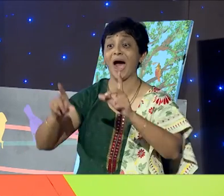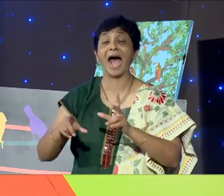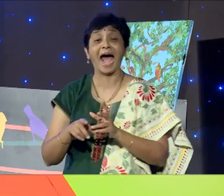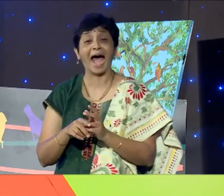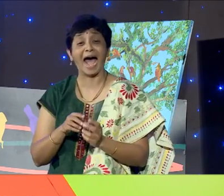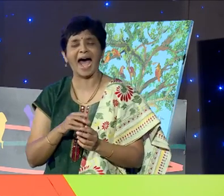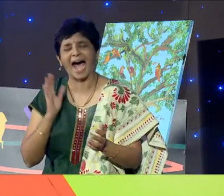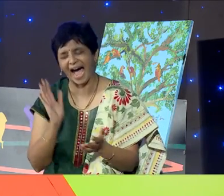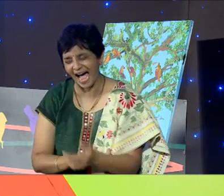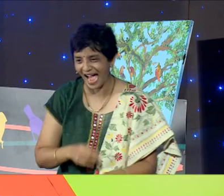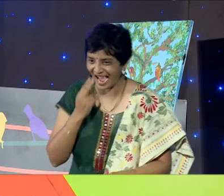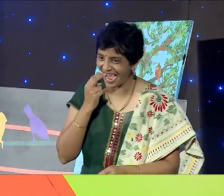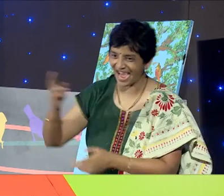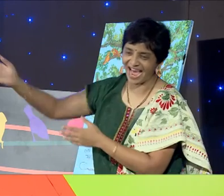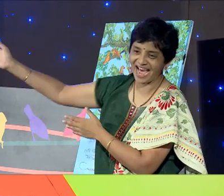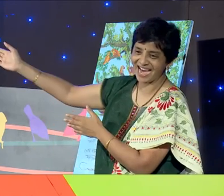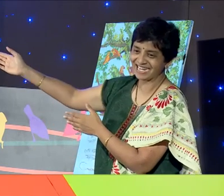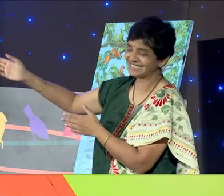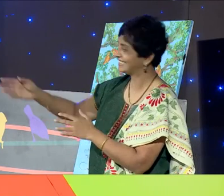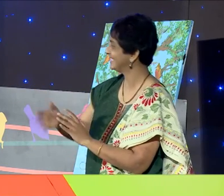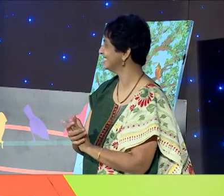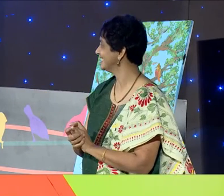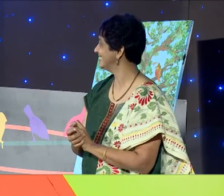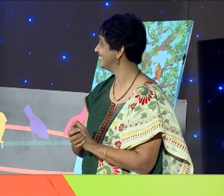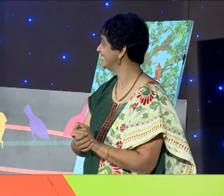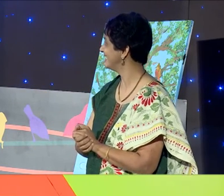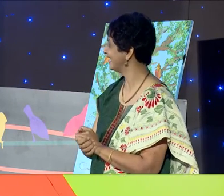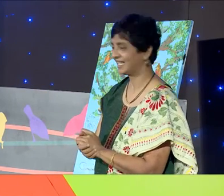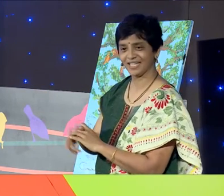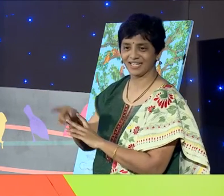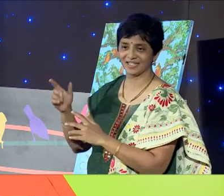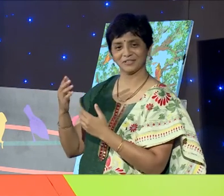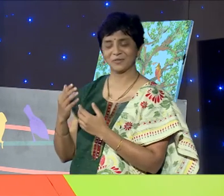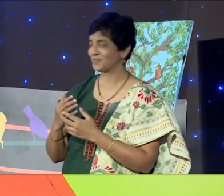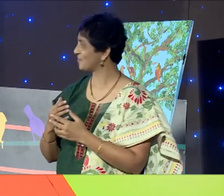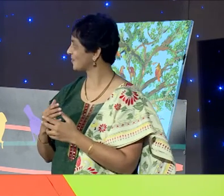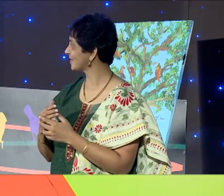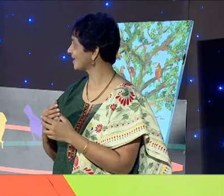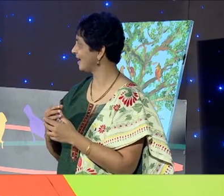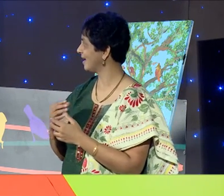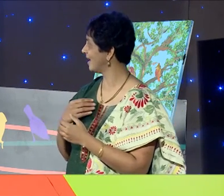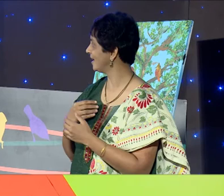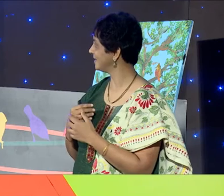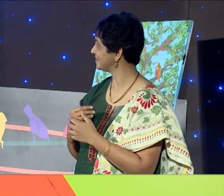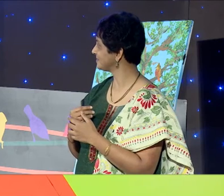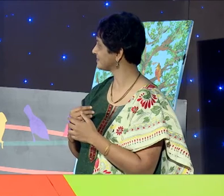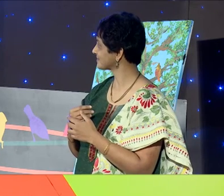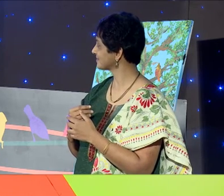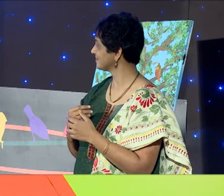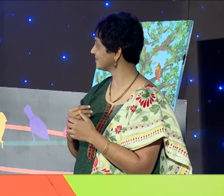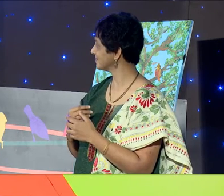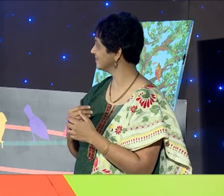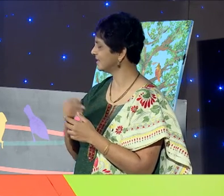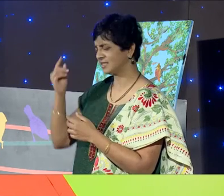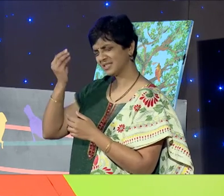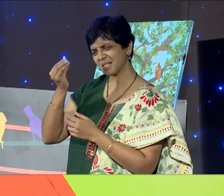सब तो ला नहीं सकता था लेकिन कुछ लेके आया हूं। कई बार शांत मन से सोचता